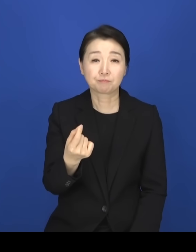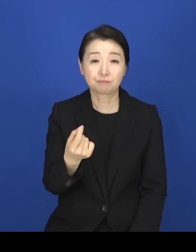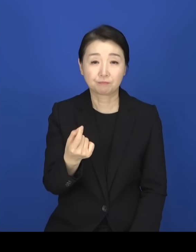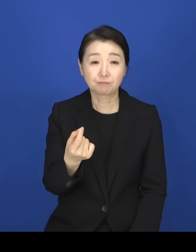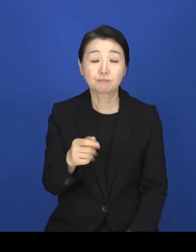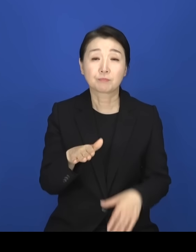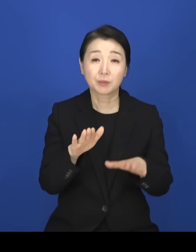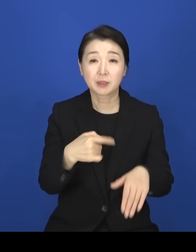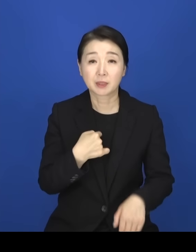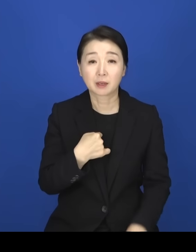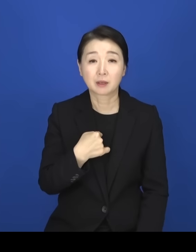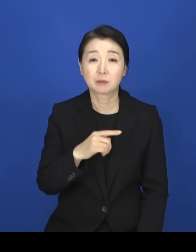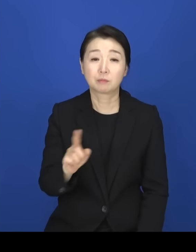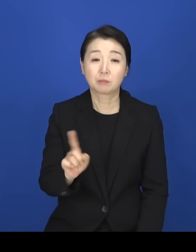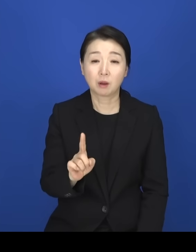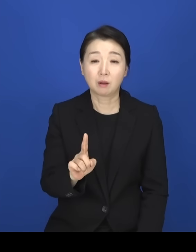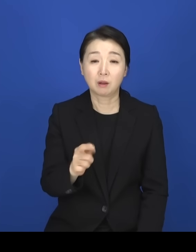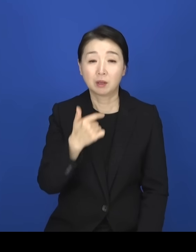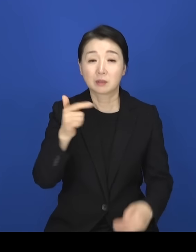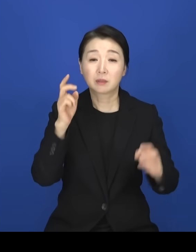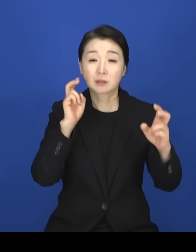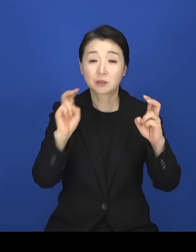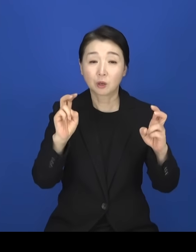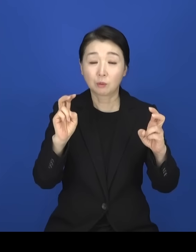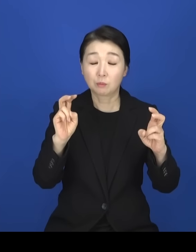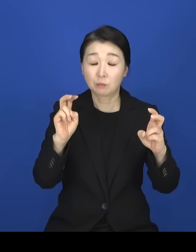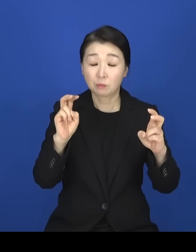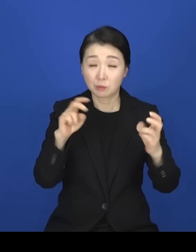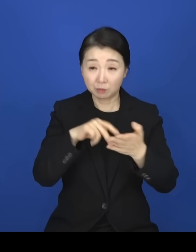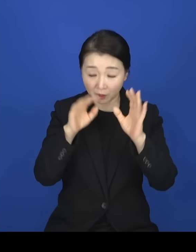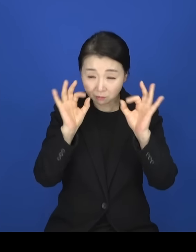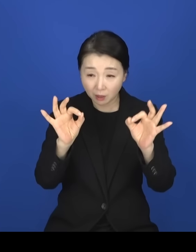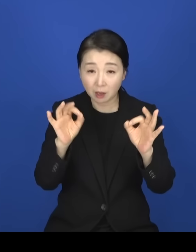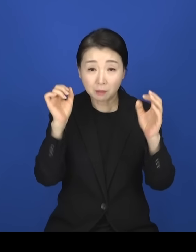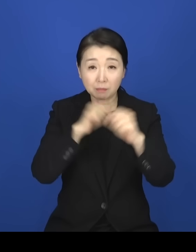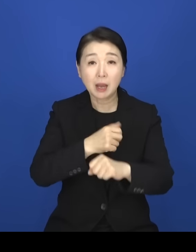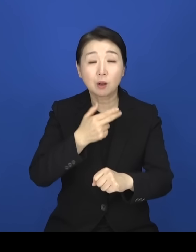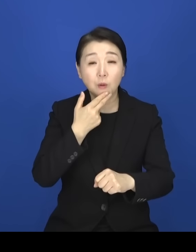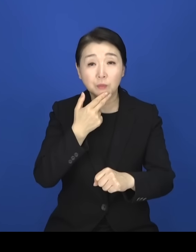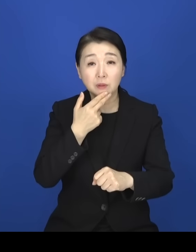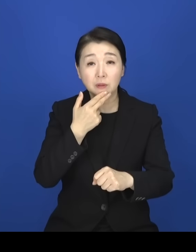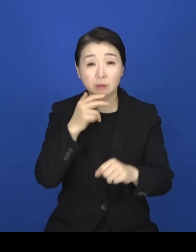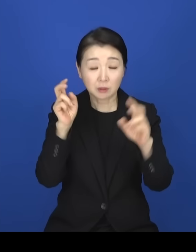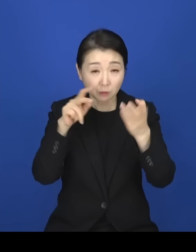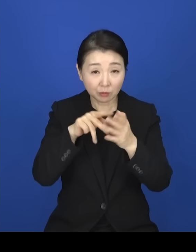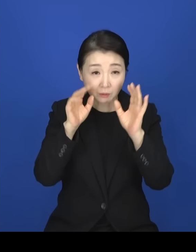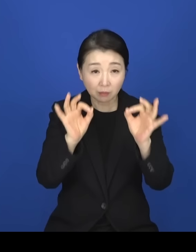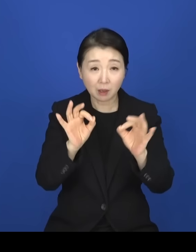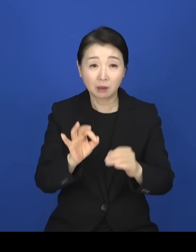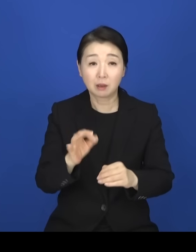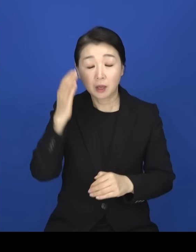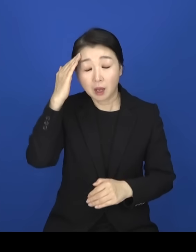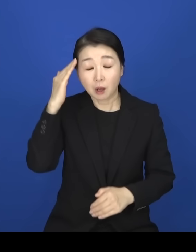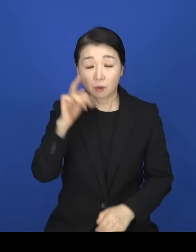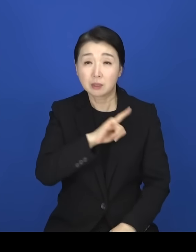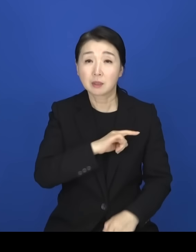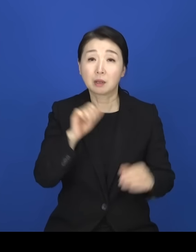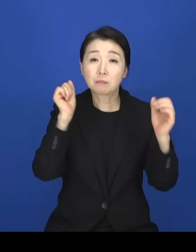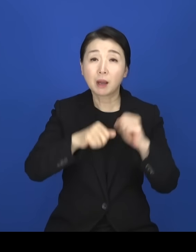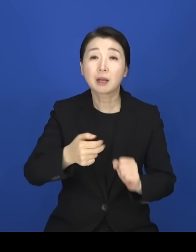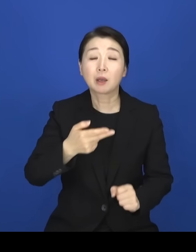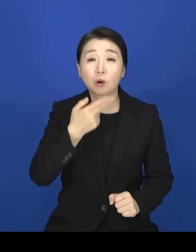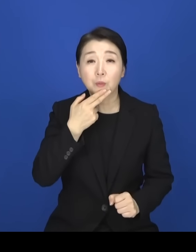그래 내가 큰 기업을 한번 봐보자. 절대 망하지 않는다는. 예. 우리나라에서 가장 안 망할